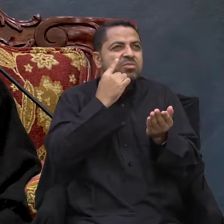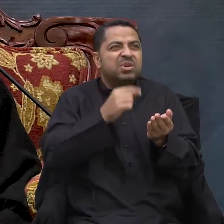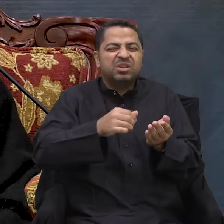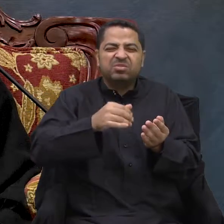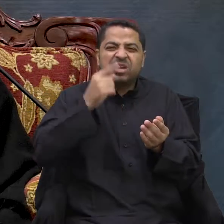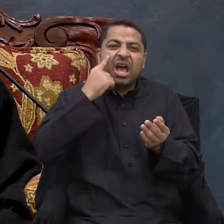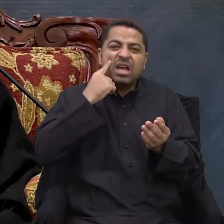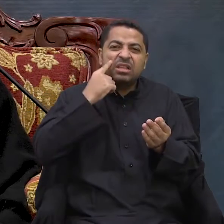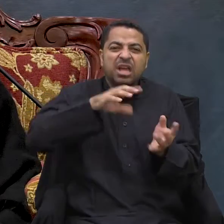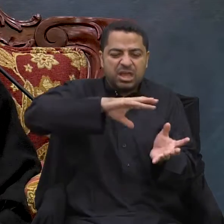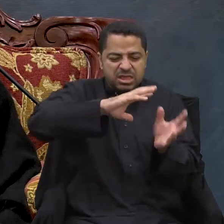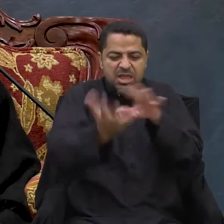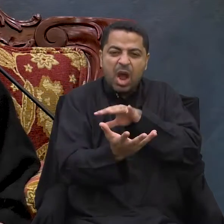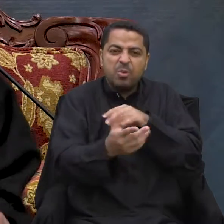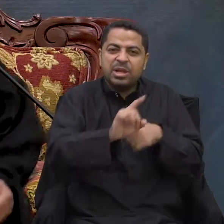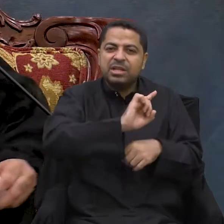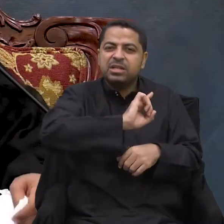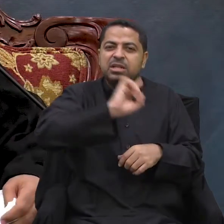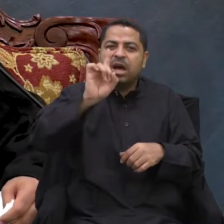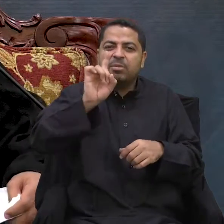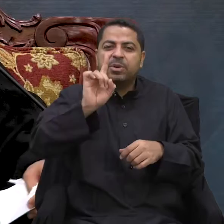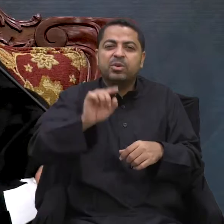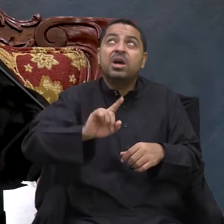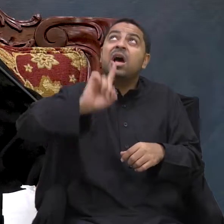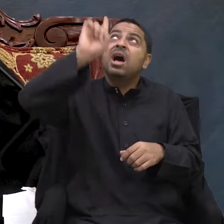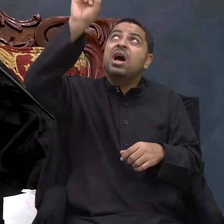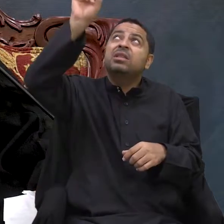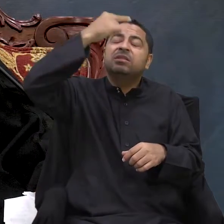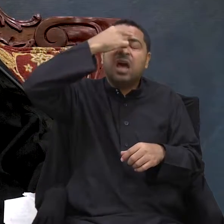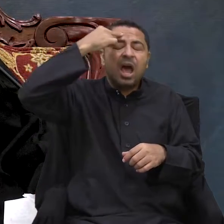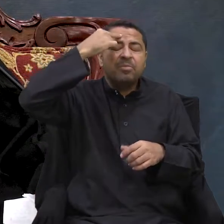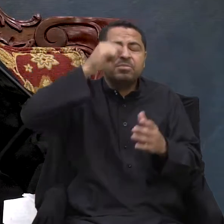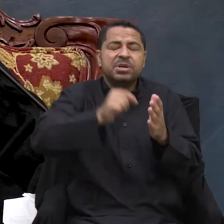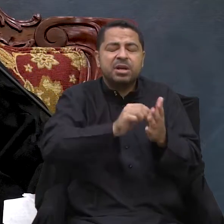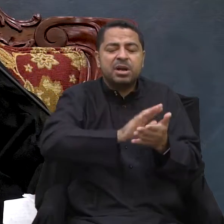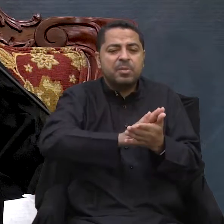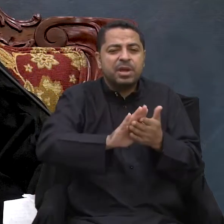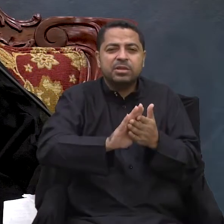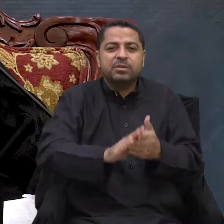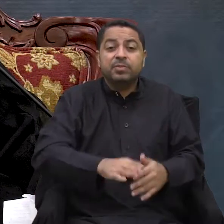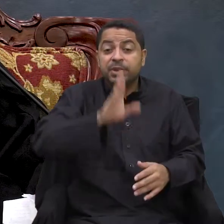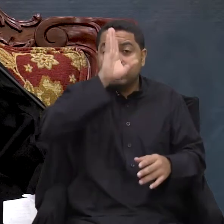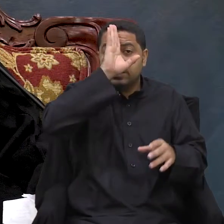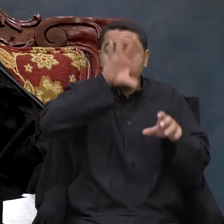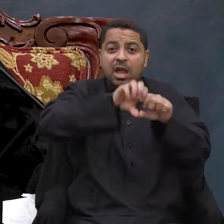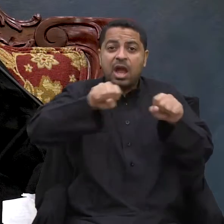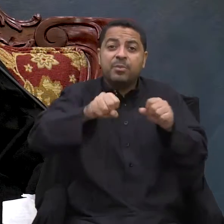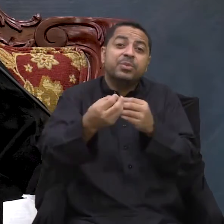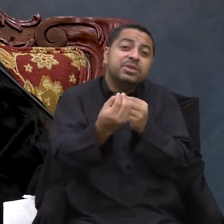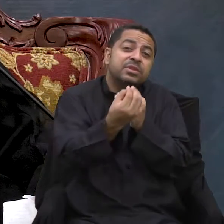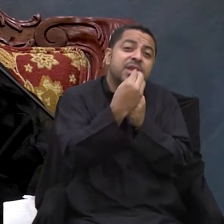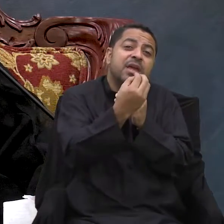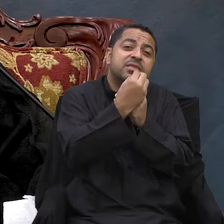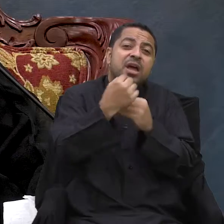يقنع بالبديل وإنما الأمر إلى الجليل. الحسين ينعى